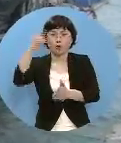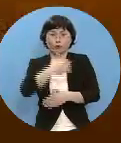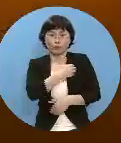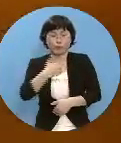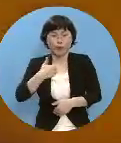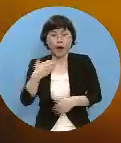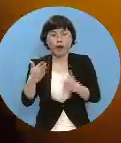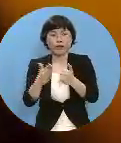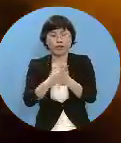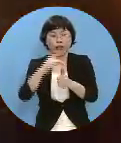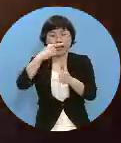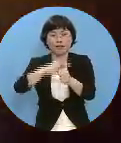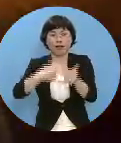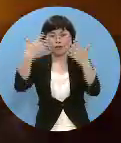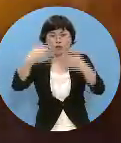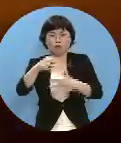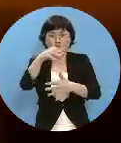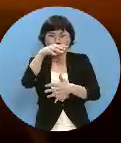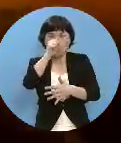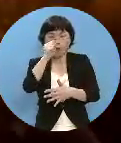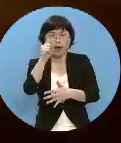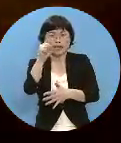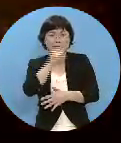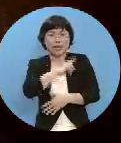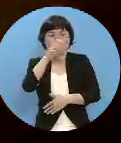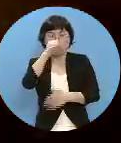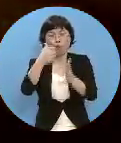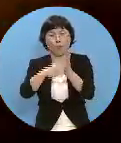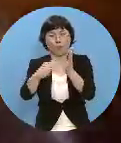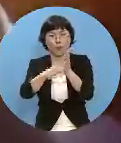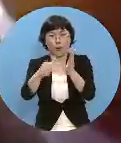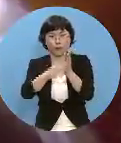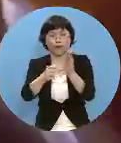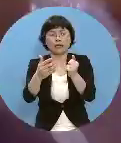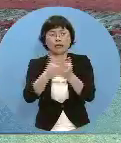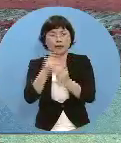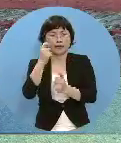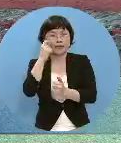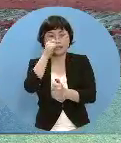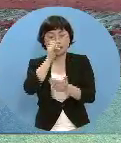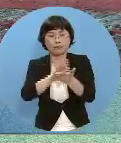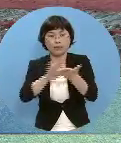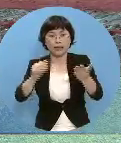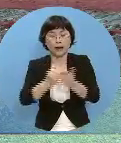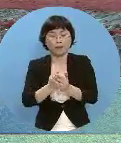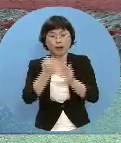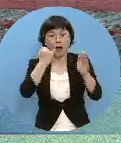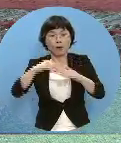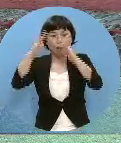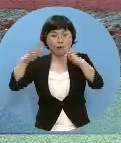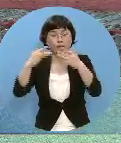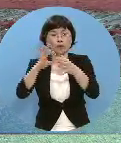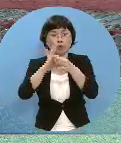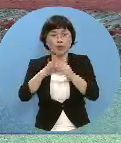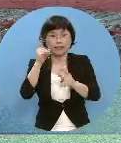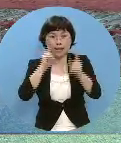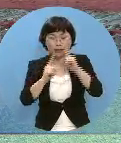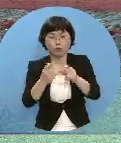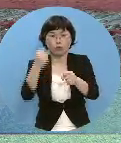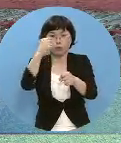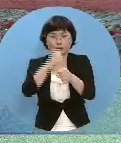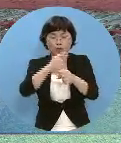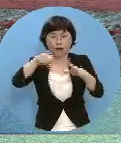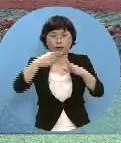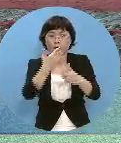최적의 자연 여건에서 자라 최상품으로 인기를 끌고 있습니다. 해풍에서 상처나면서 또 아물면서